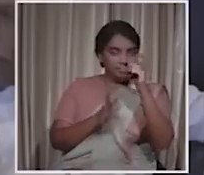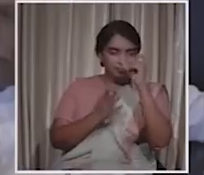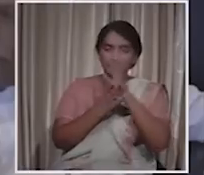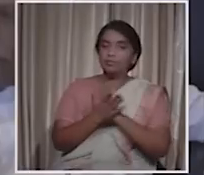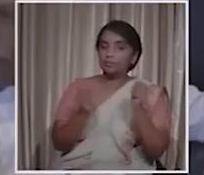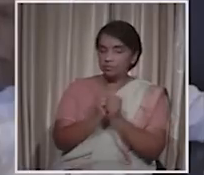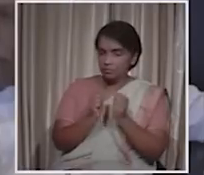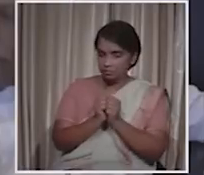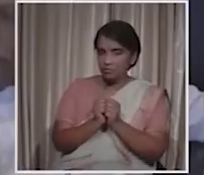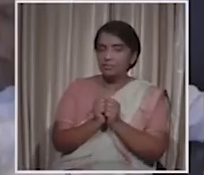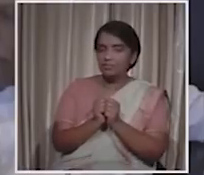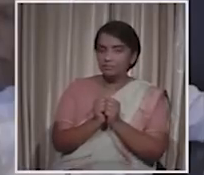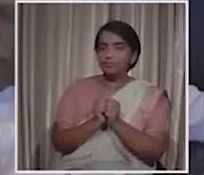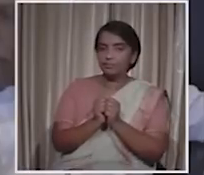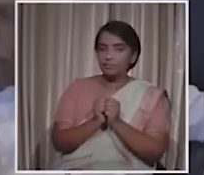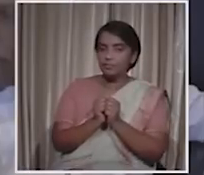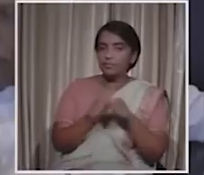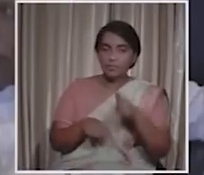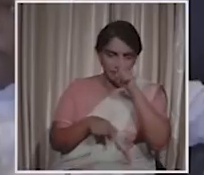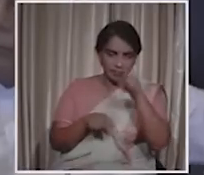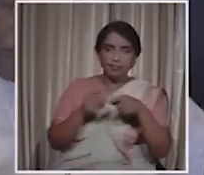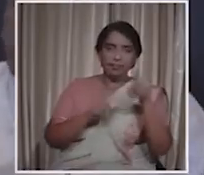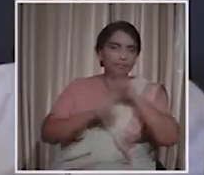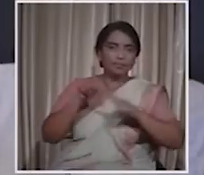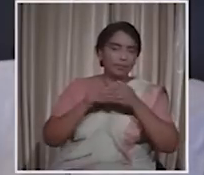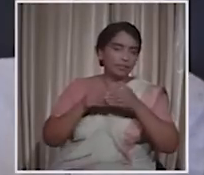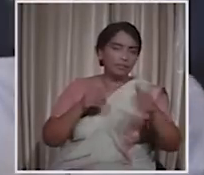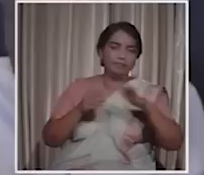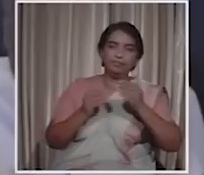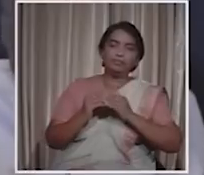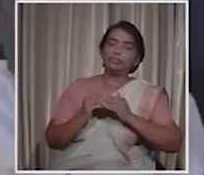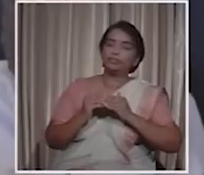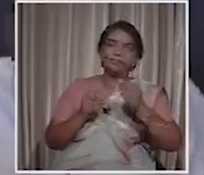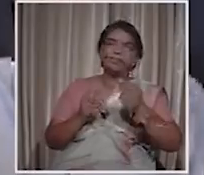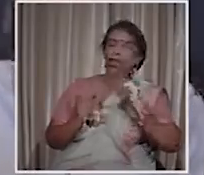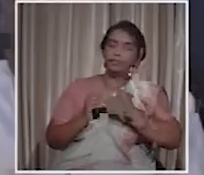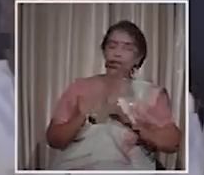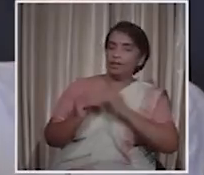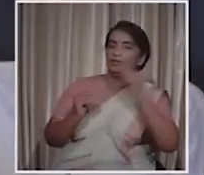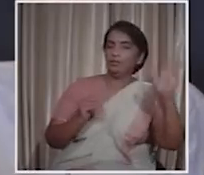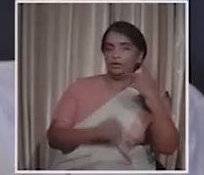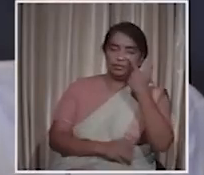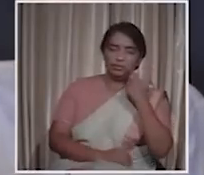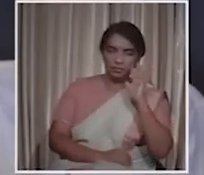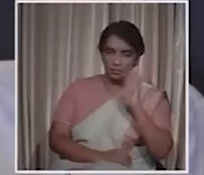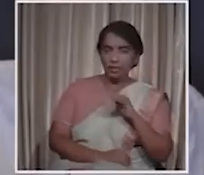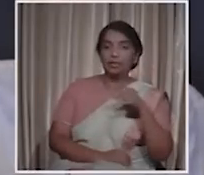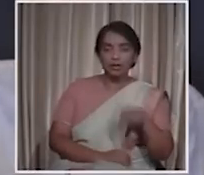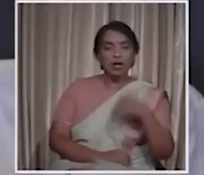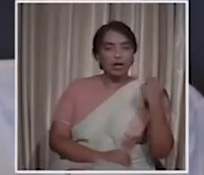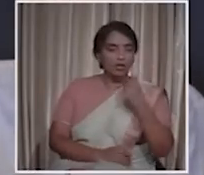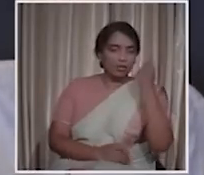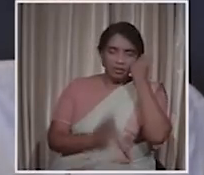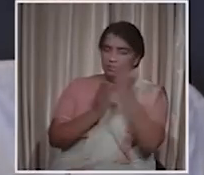කාර්යයන් බව මේ සතියේ සාකච්ඡා කිරීම තවදුරටත් ප්‍රමාද වීම කනගාටු කරුණක්. අපි අලුතින්